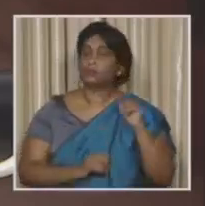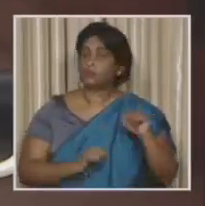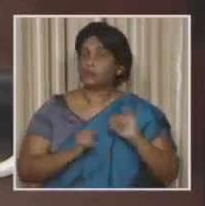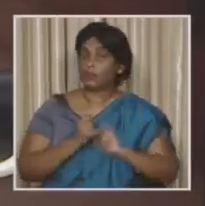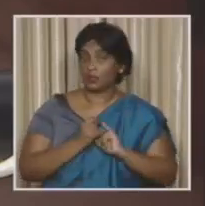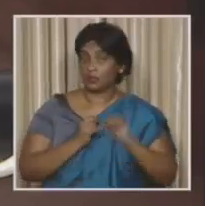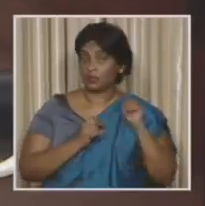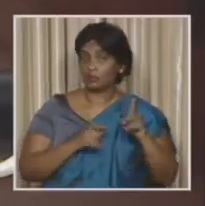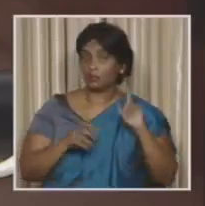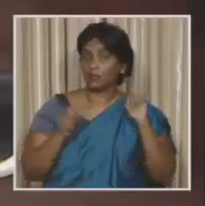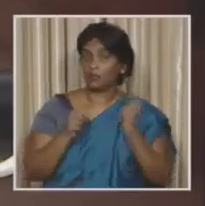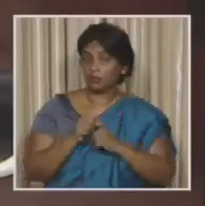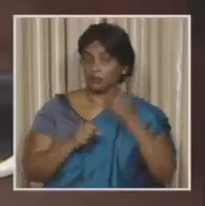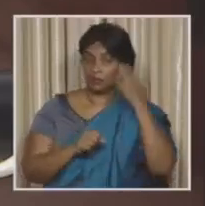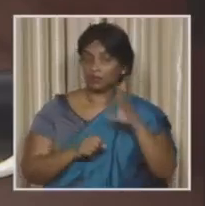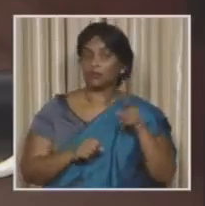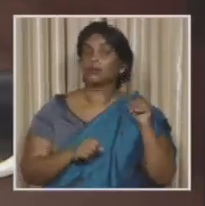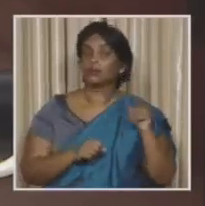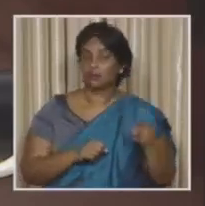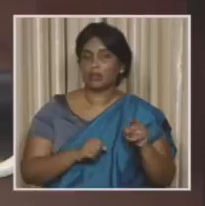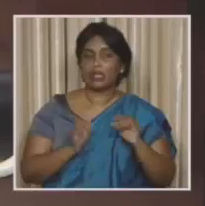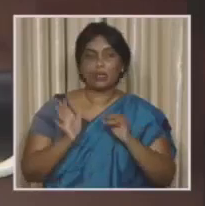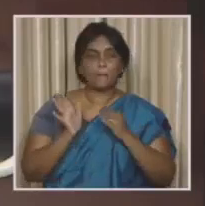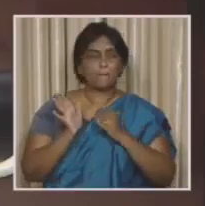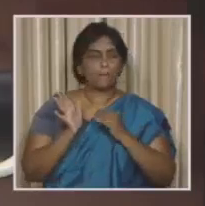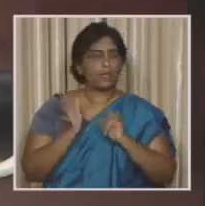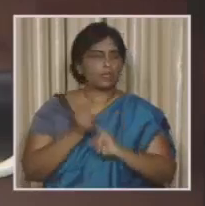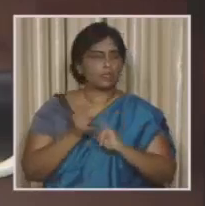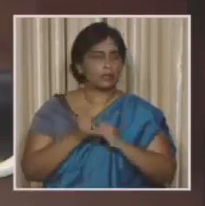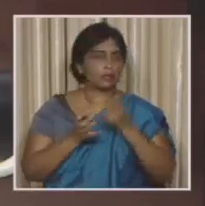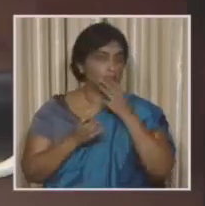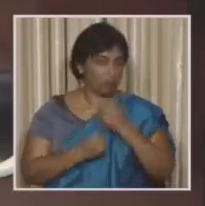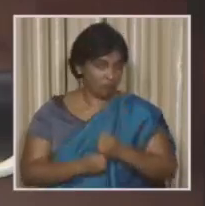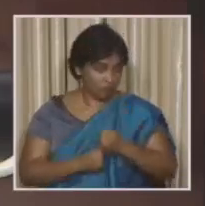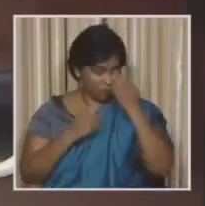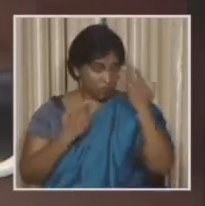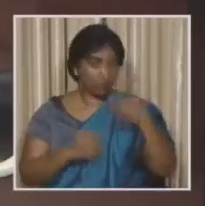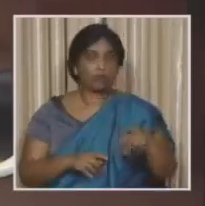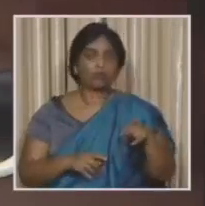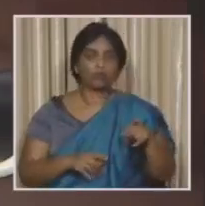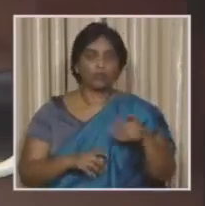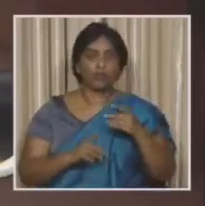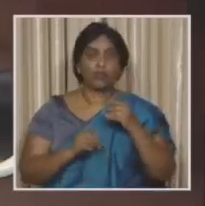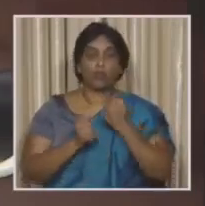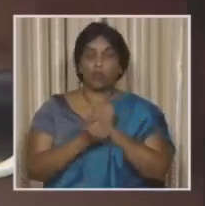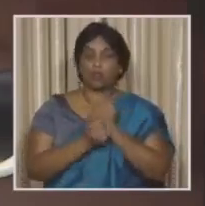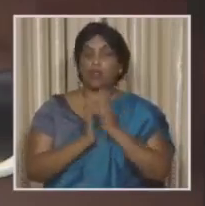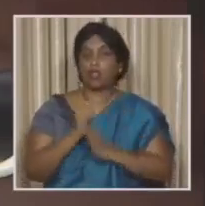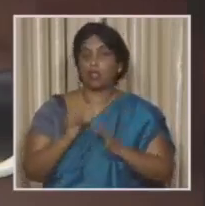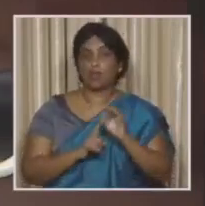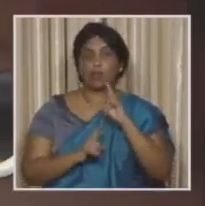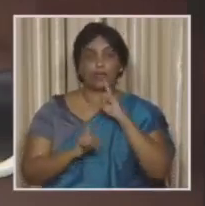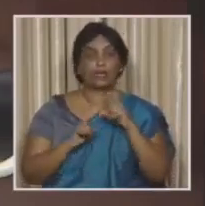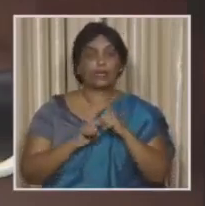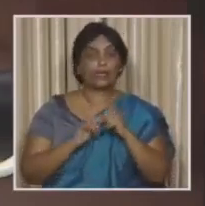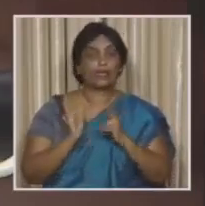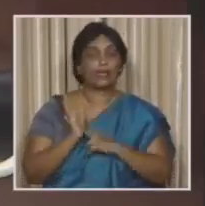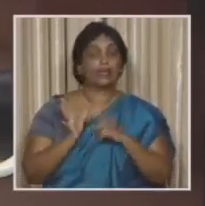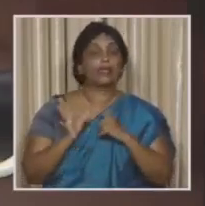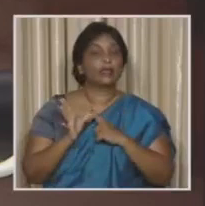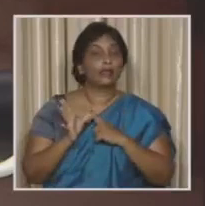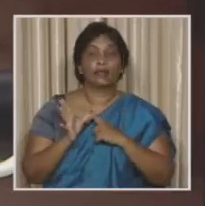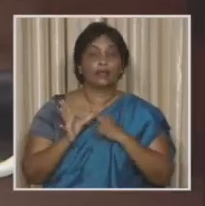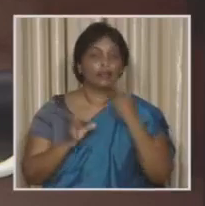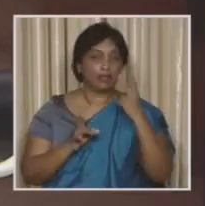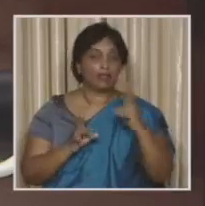සාරා ජස්පින්ගේ ඝාතනය එතන සයින්ද මරදොල පුපුරවාගේදී ඝාතනය වුණාද? මාදක පොලිස් අමාත්‍යතුමා කිව්වා DNA දෙකයි කියලා. මට